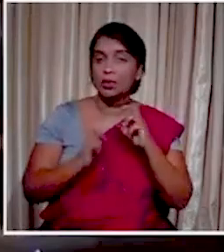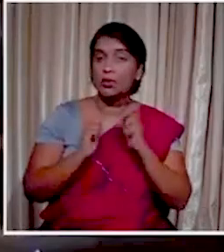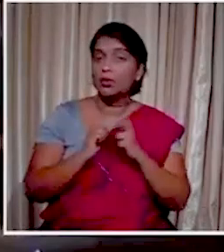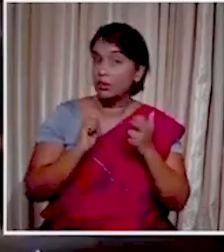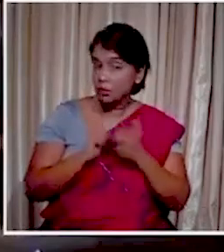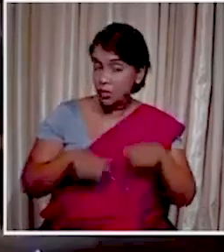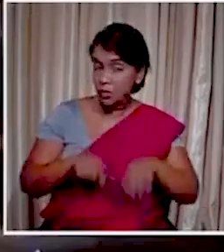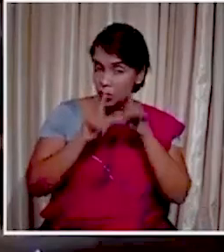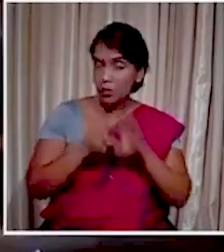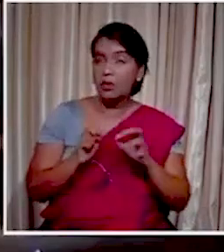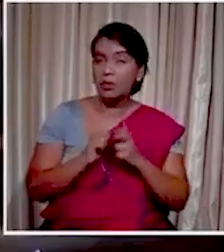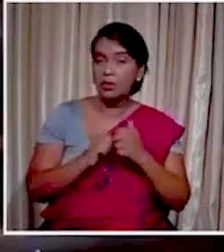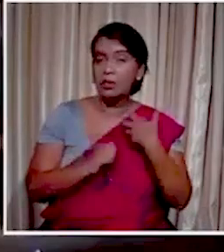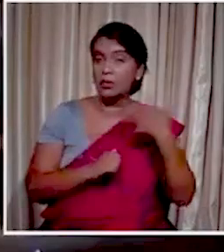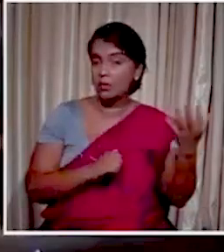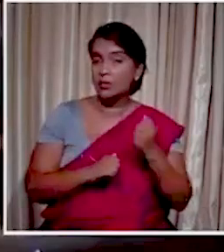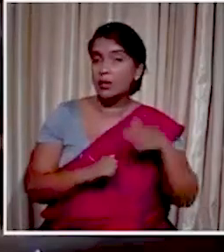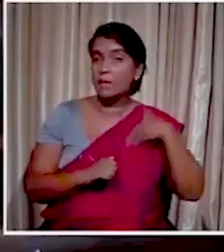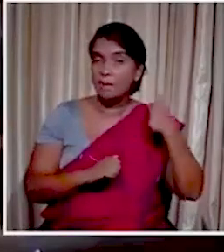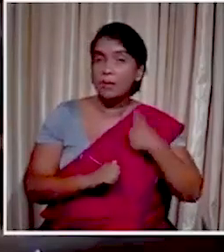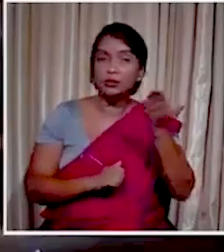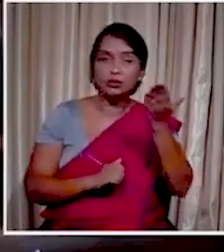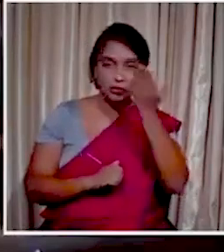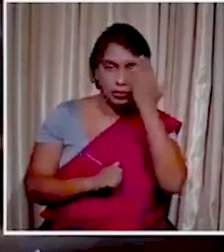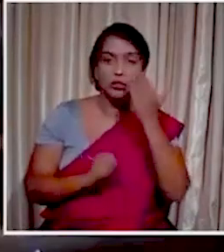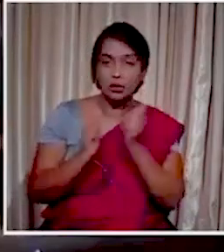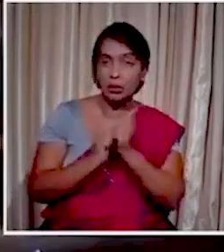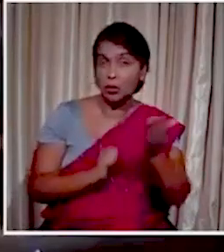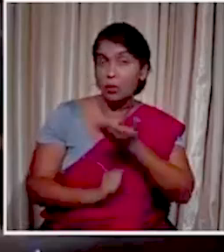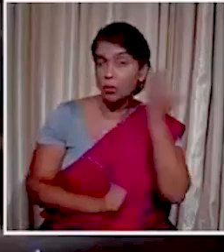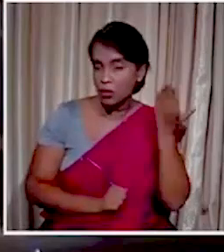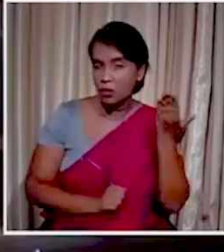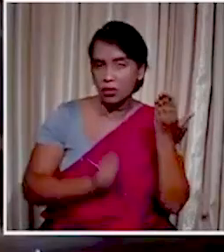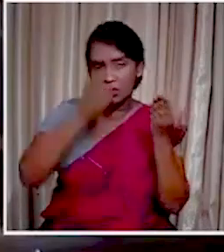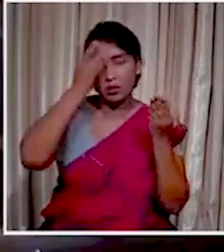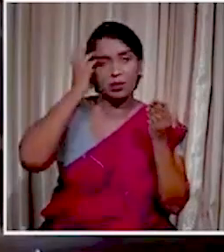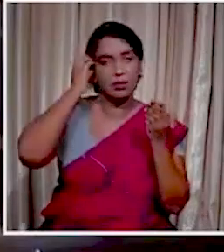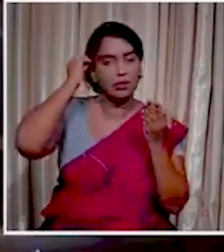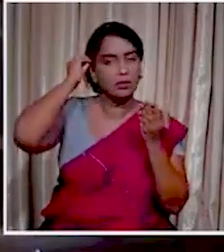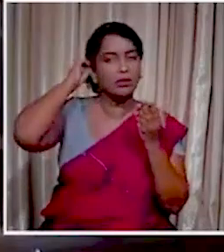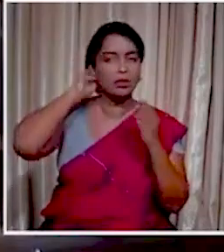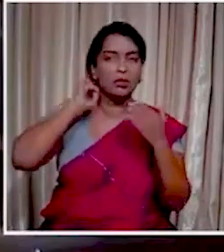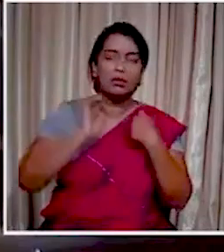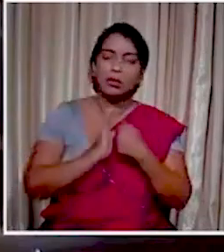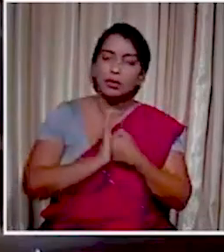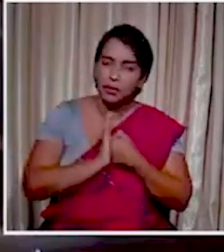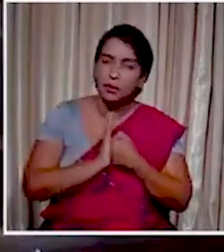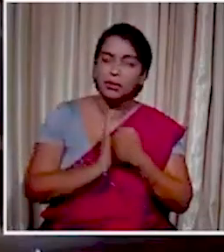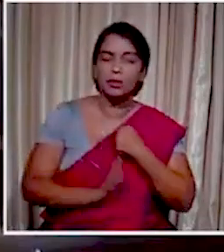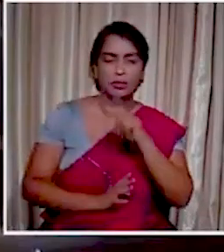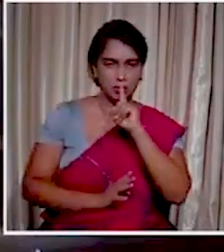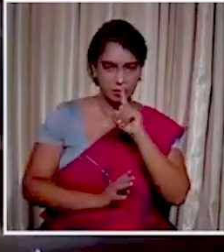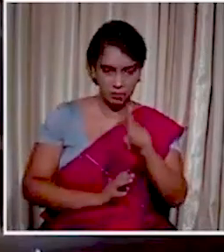दी आपे रट्ट गत है कि महागु आदर्श बोट पत्कर गत है क्यों तिबुना मा गरुकिरी मा खटिर की